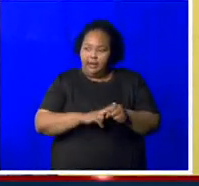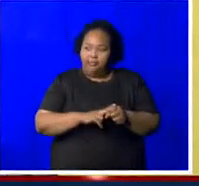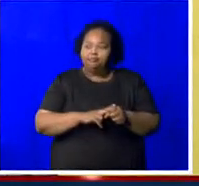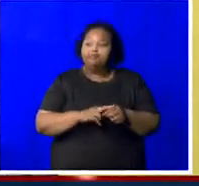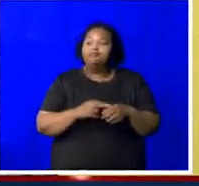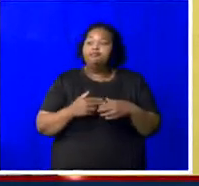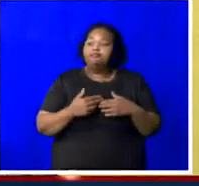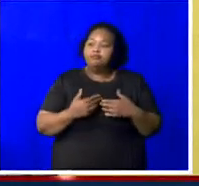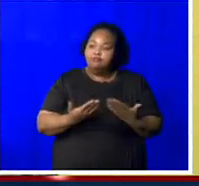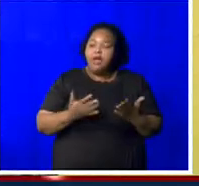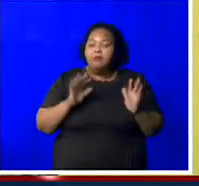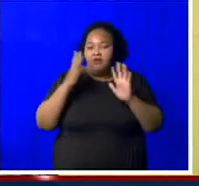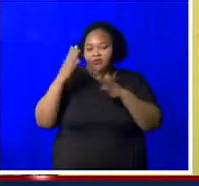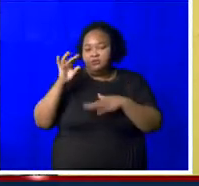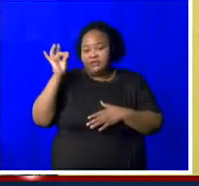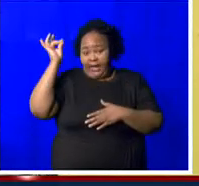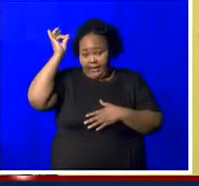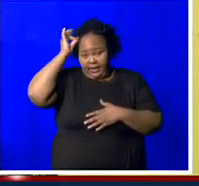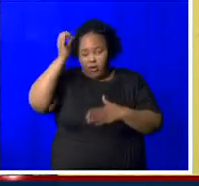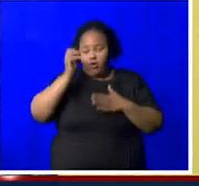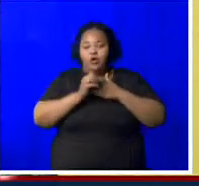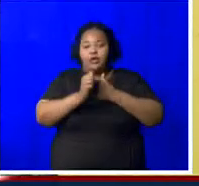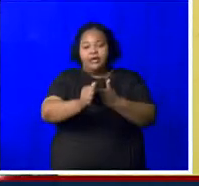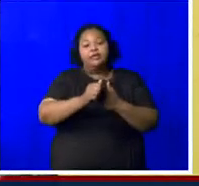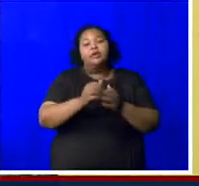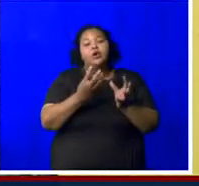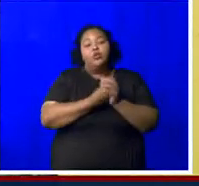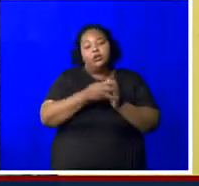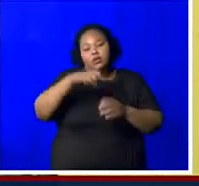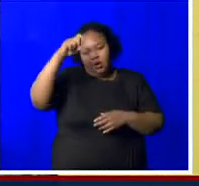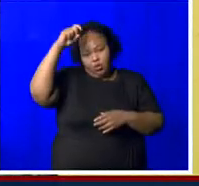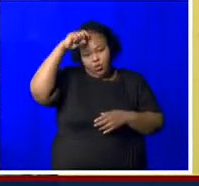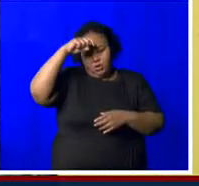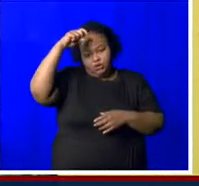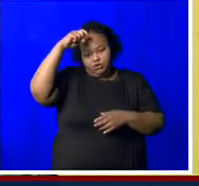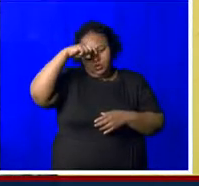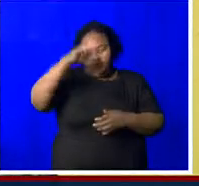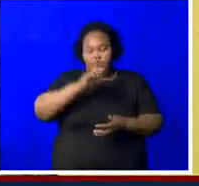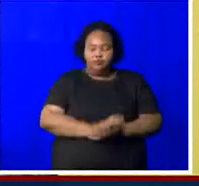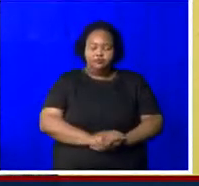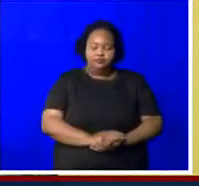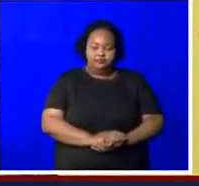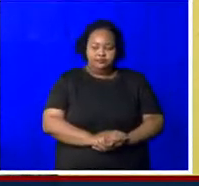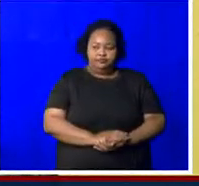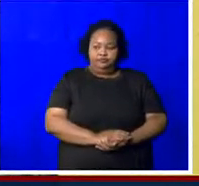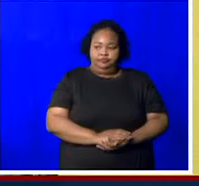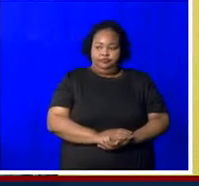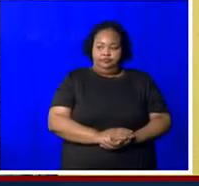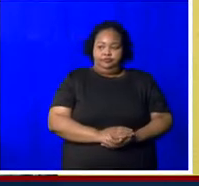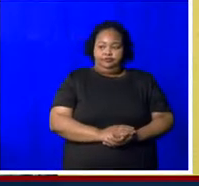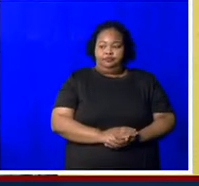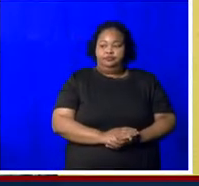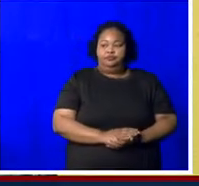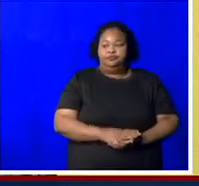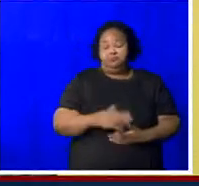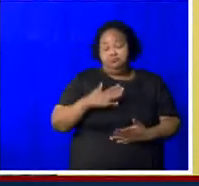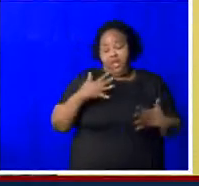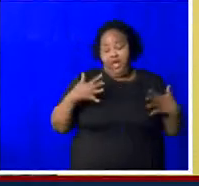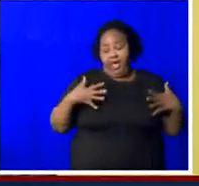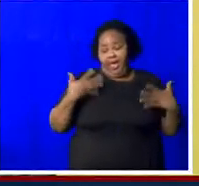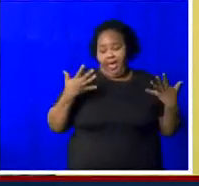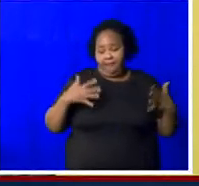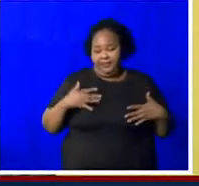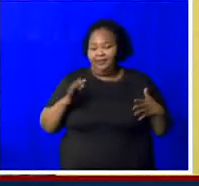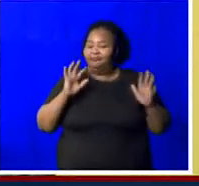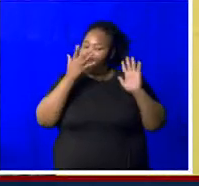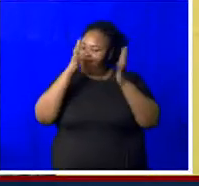Ngikhombisa nje injabulo lenkulu nokuhalalisela yena umlisa kule